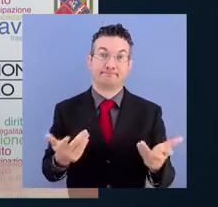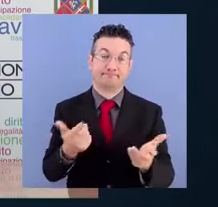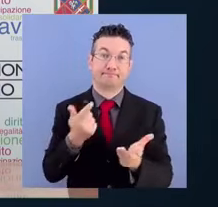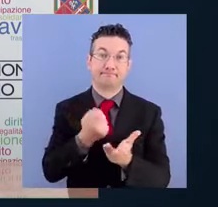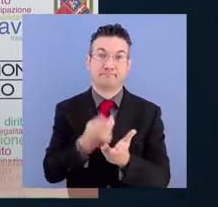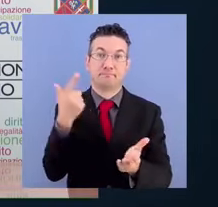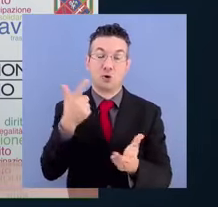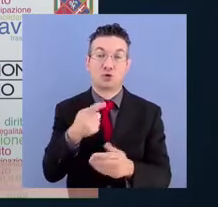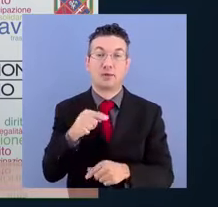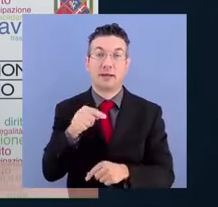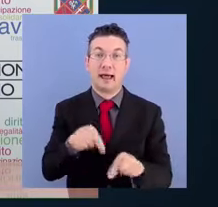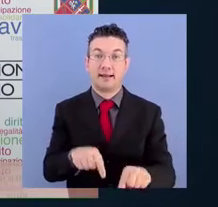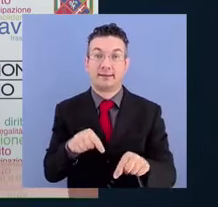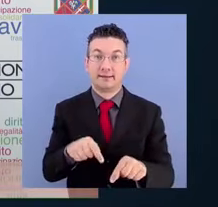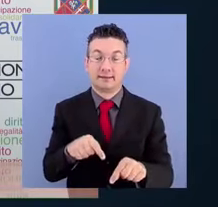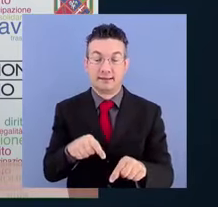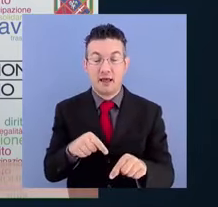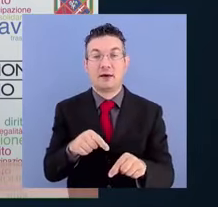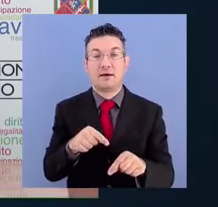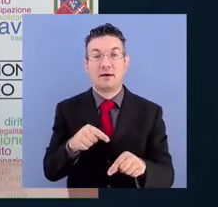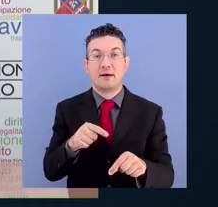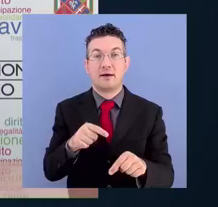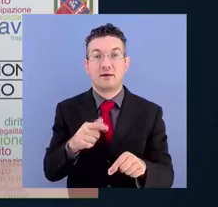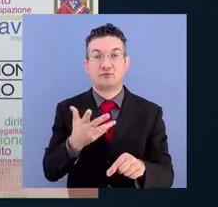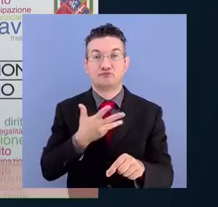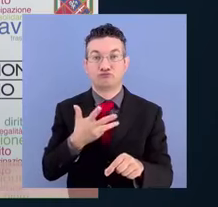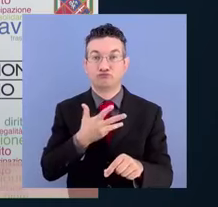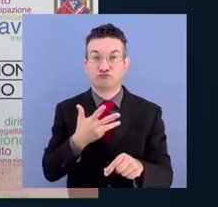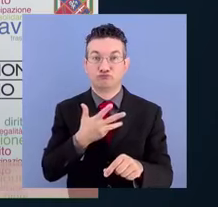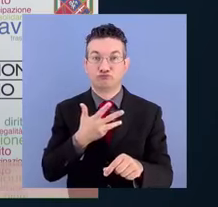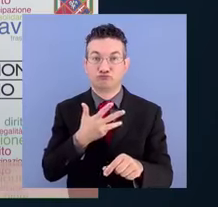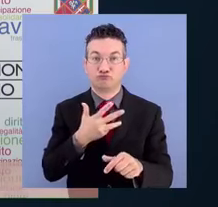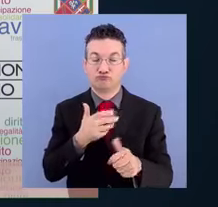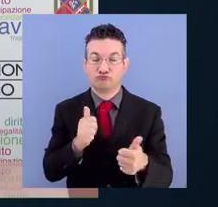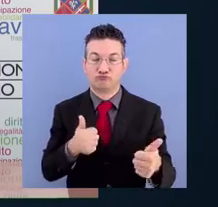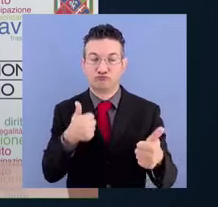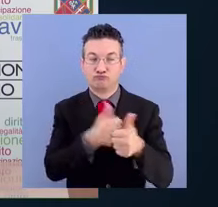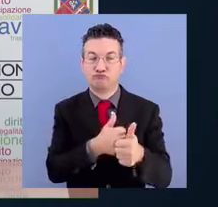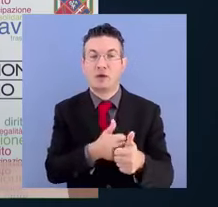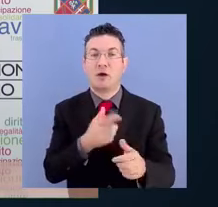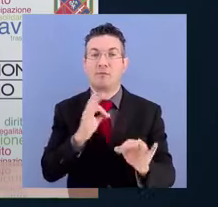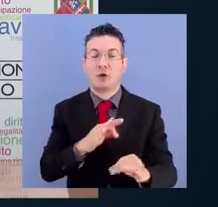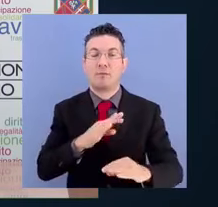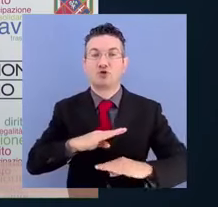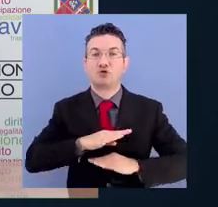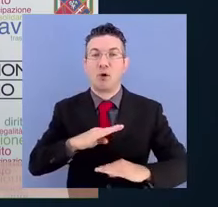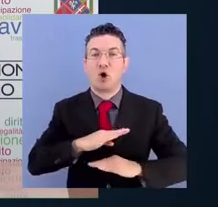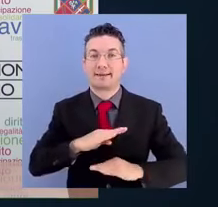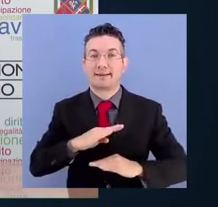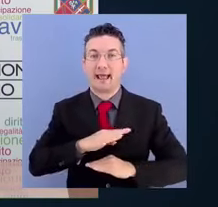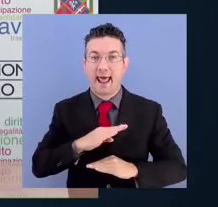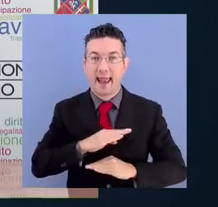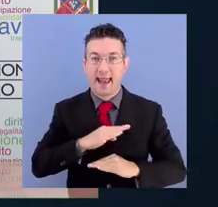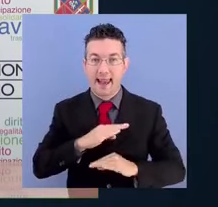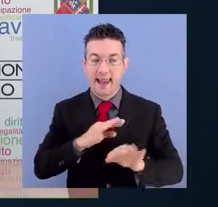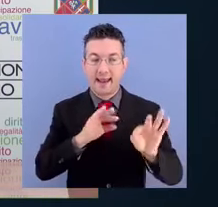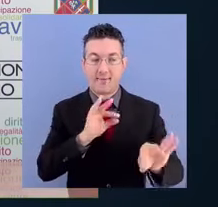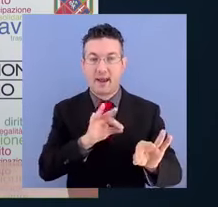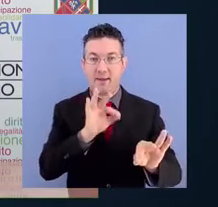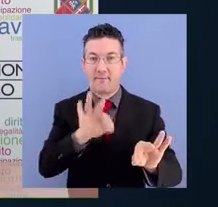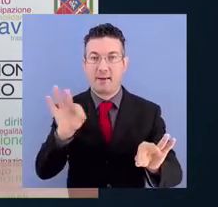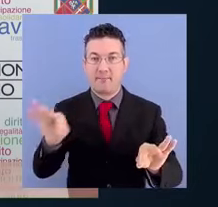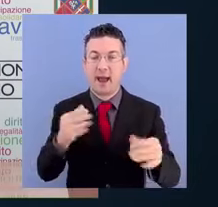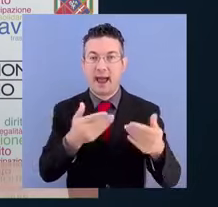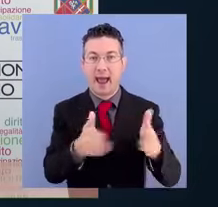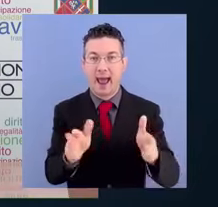questo supporto e questo affiancamento concreto con l'apertura di sportelli fisici perché il supporto degli interventi